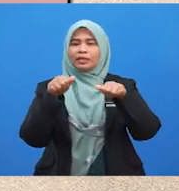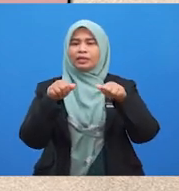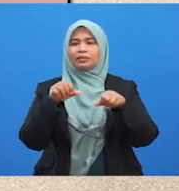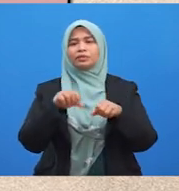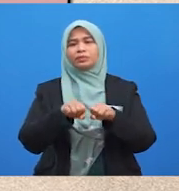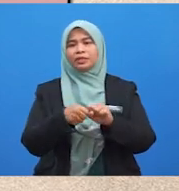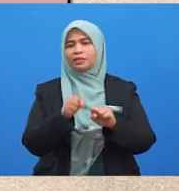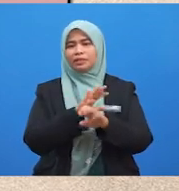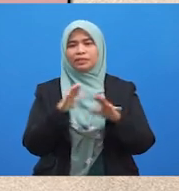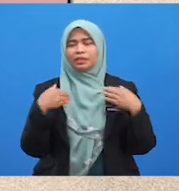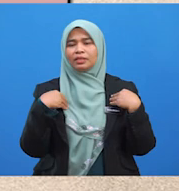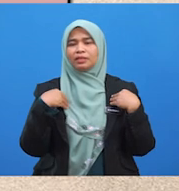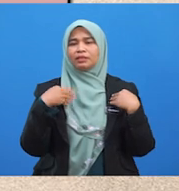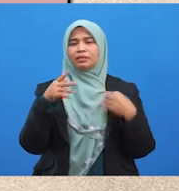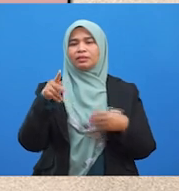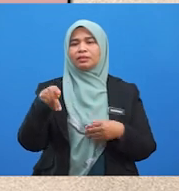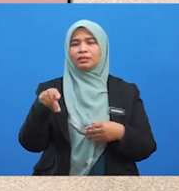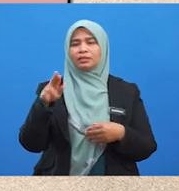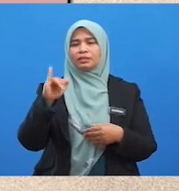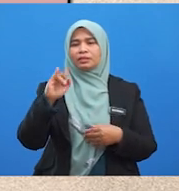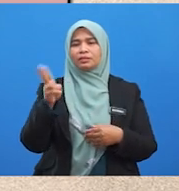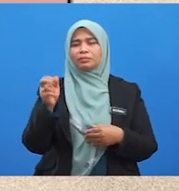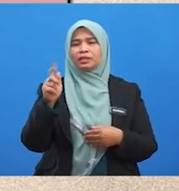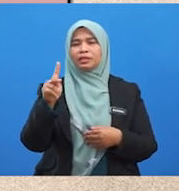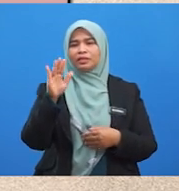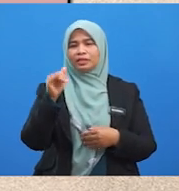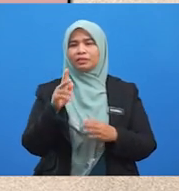agar tidak ada pihak yang teraniaya.